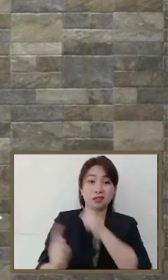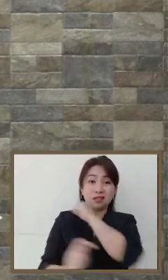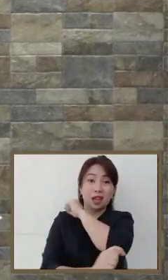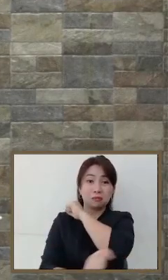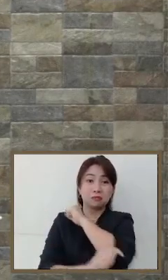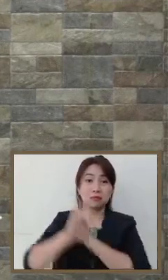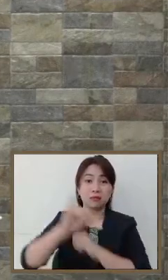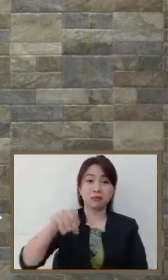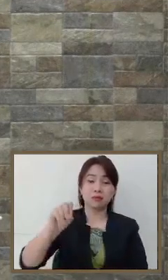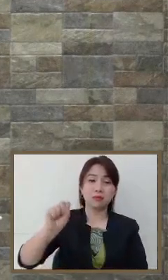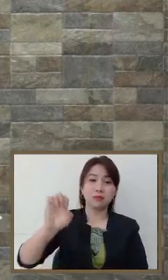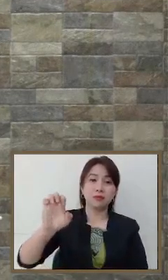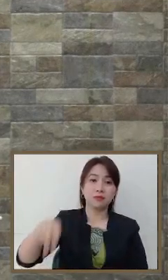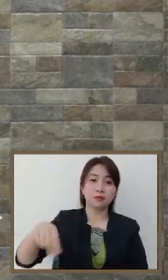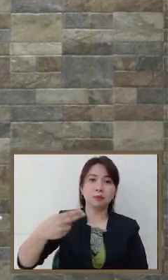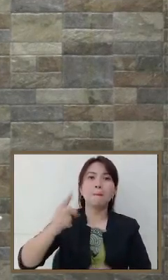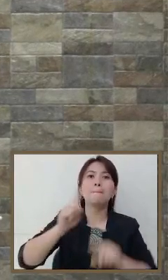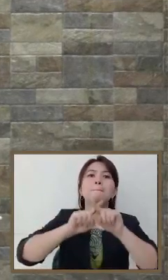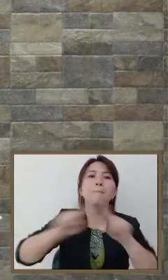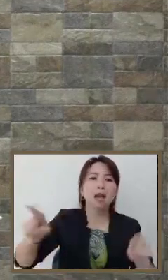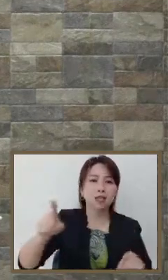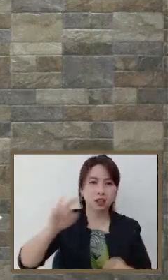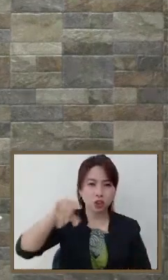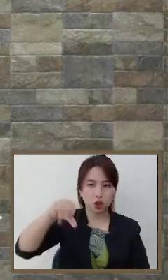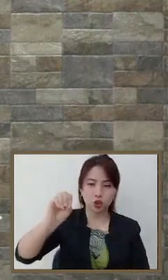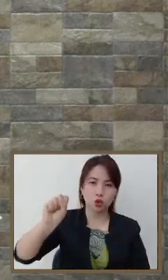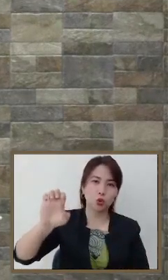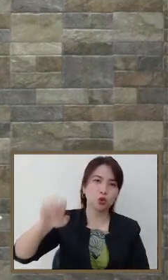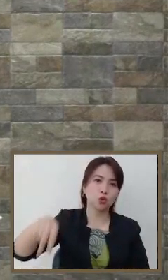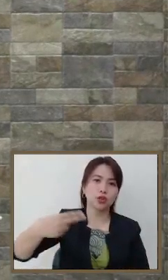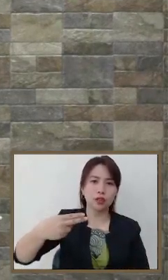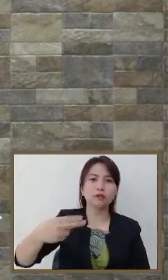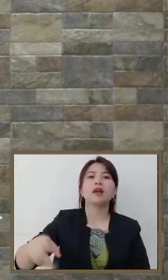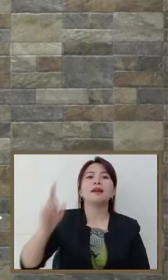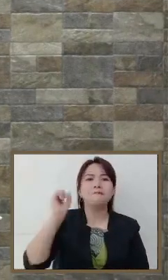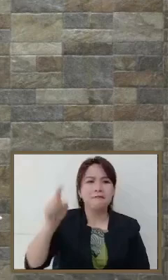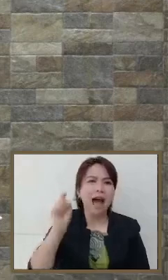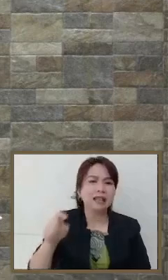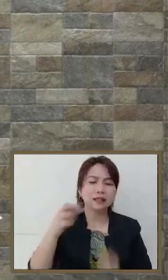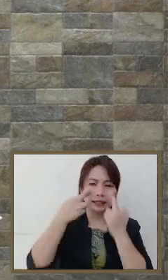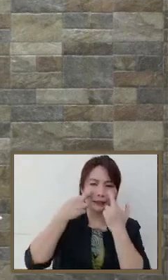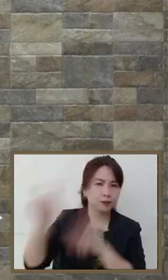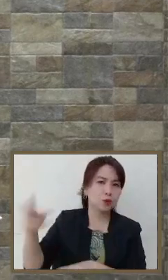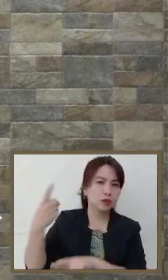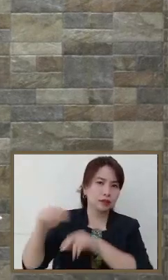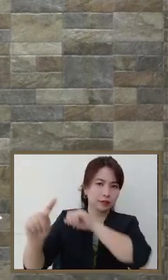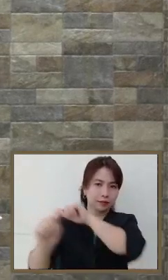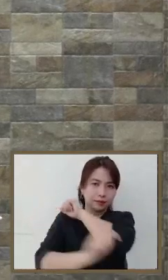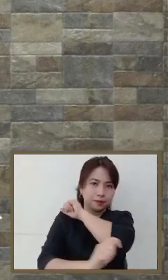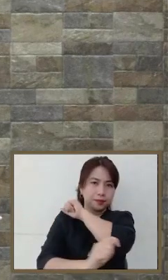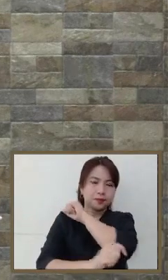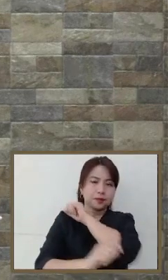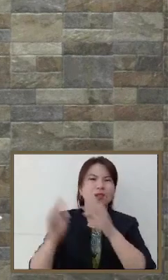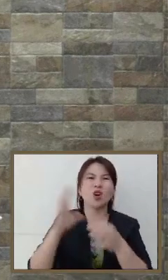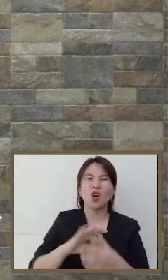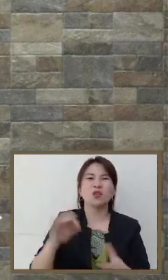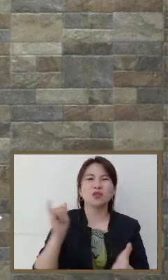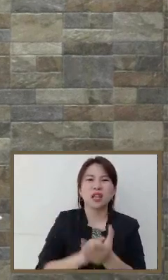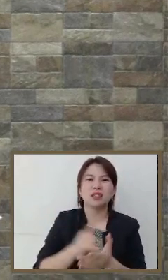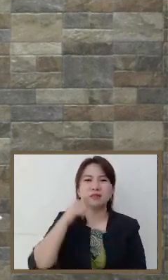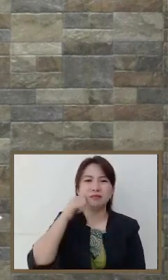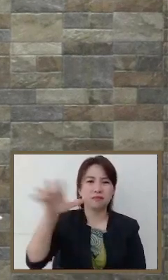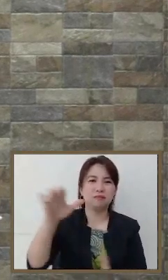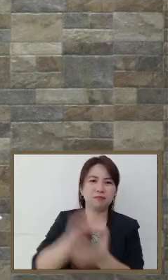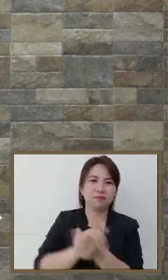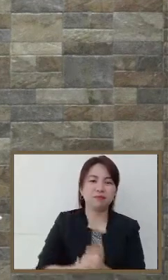me but he What immediately he refused the temptation of Mrs pu